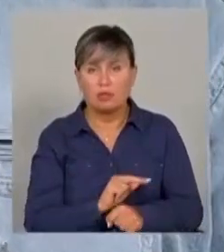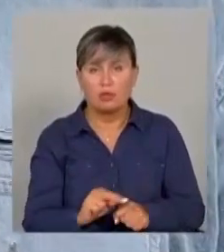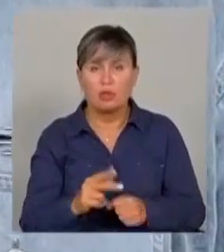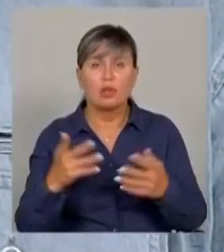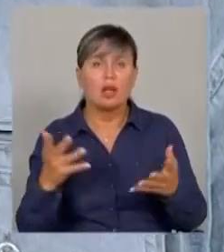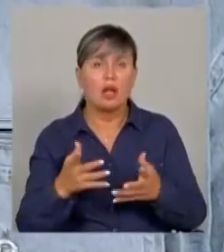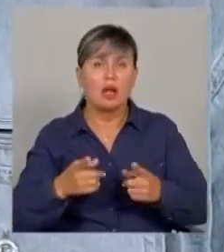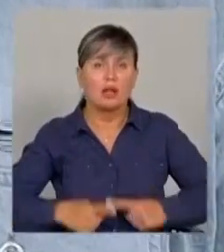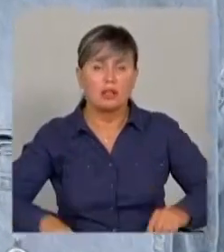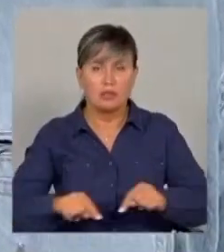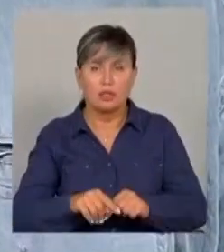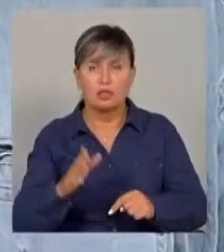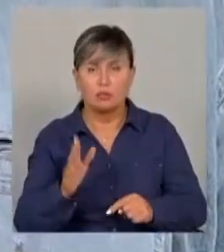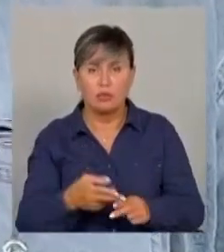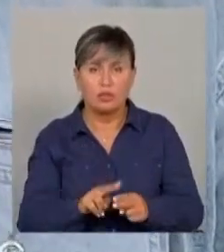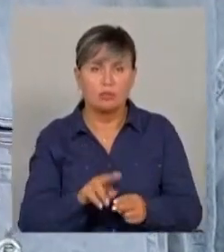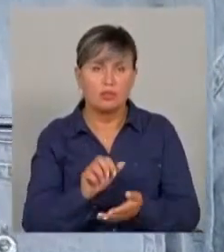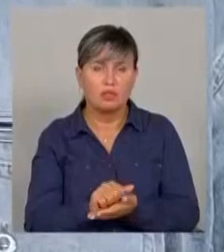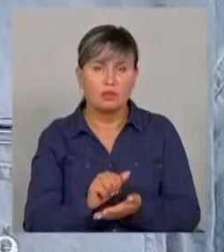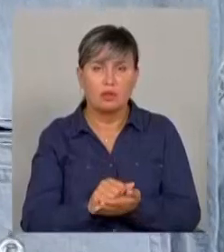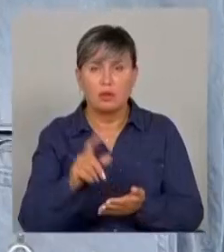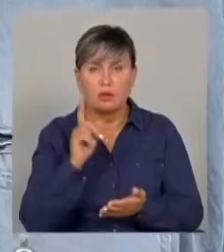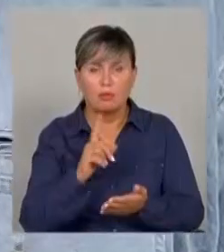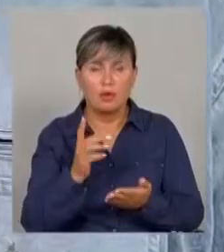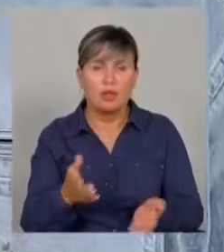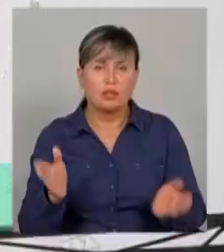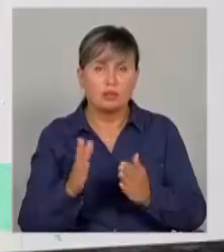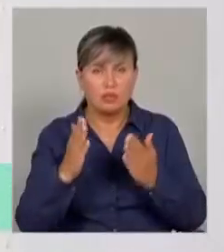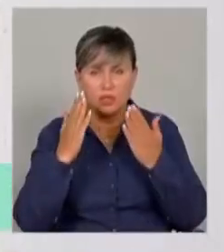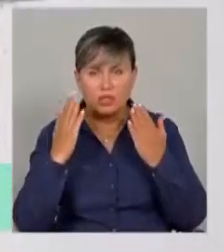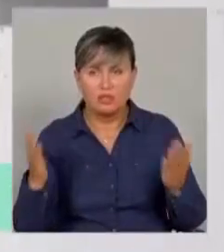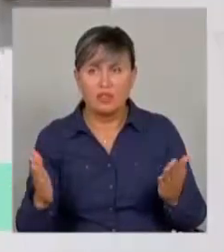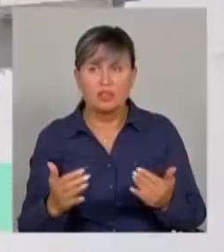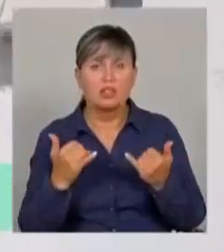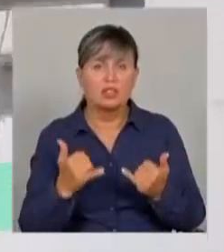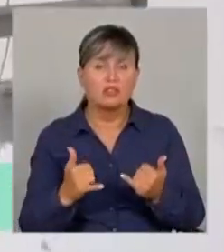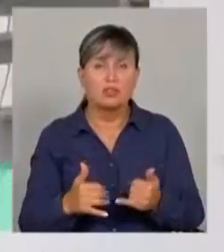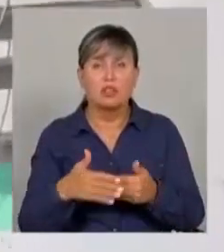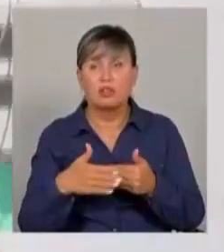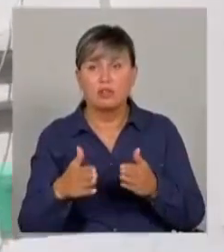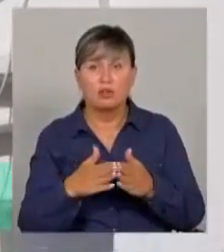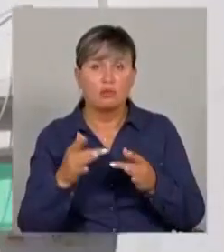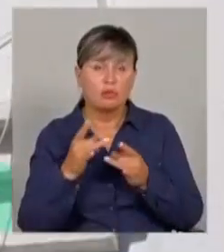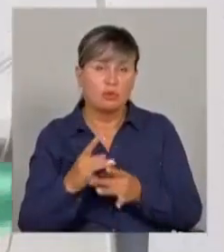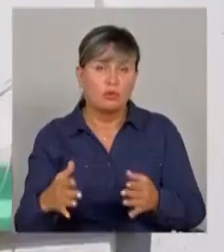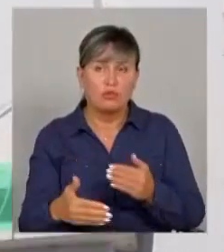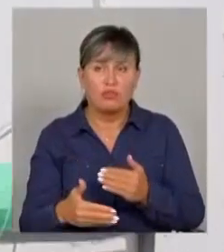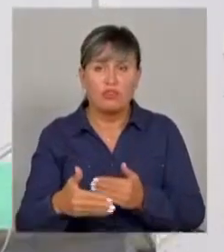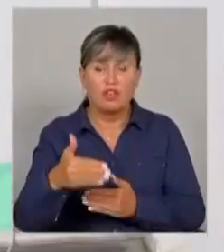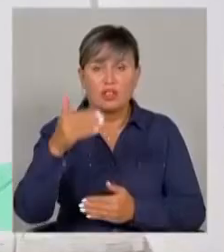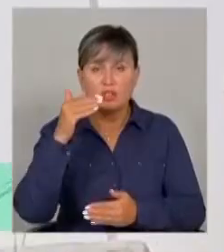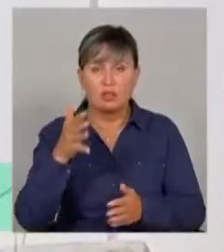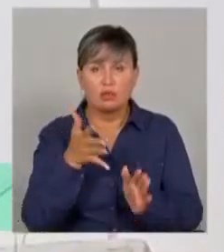какая организация будет этим заниматься, пока остается неизвестным. На сегодня двери Дома культуры, фасад которого утратил